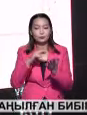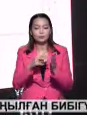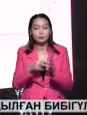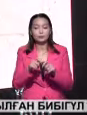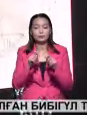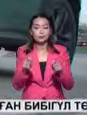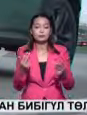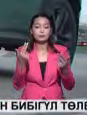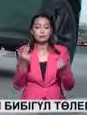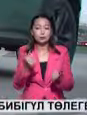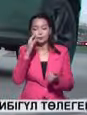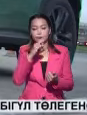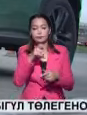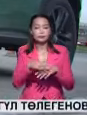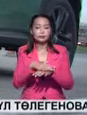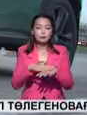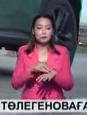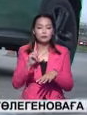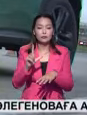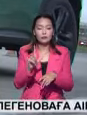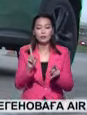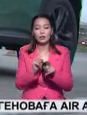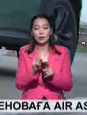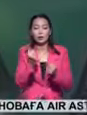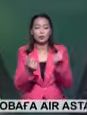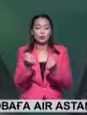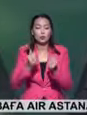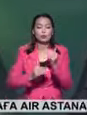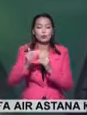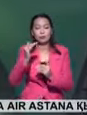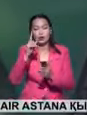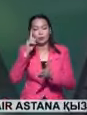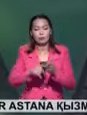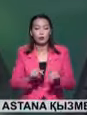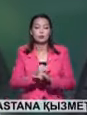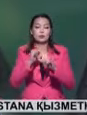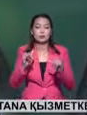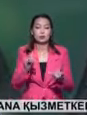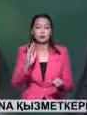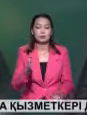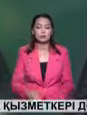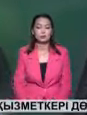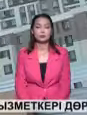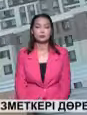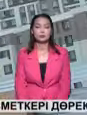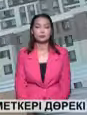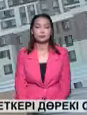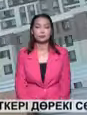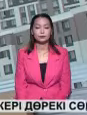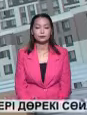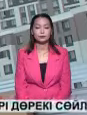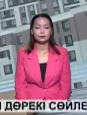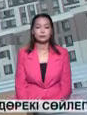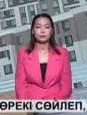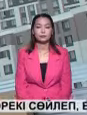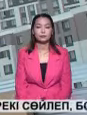әрине қазақстандықтардың Lexus маркалы көліктерге деген жоғары сенімін аңғартады. Жанбота Хашқынбай, Олег Федоров, Астана